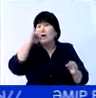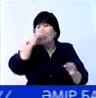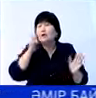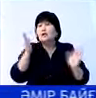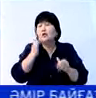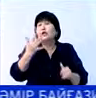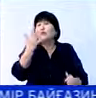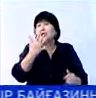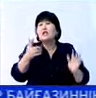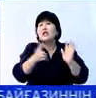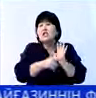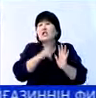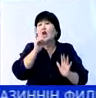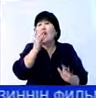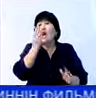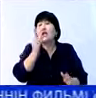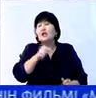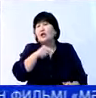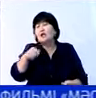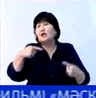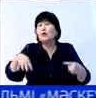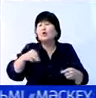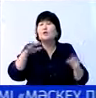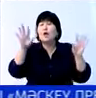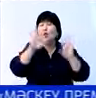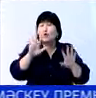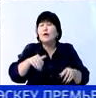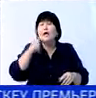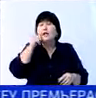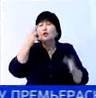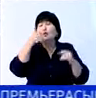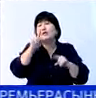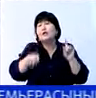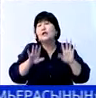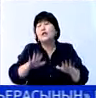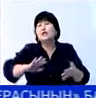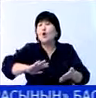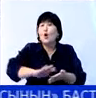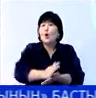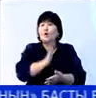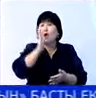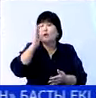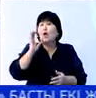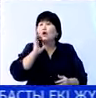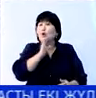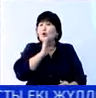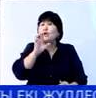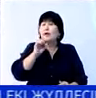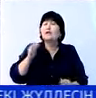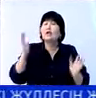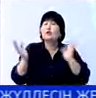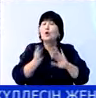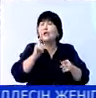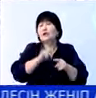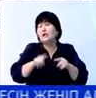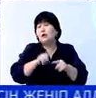хабарлауынша 5-7 қараша аралығында облыстың кей аумағында тұман күтіледі. Ертең түнде кей жерлерде көктайғақ болып, солтүстік батыстан соққан желдің